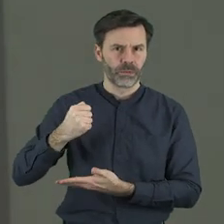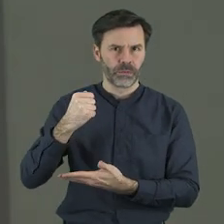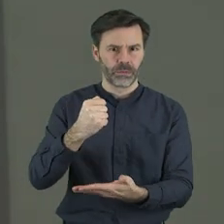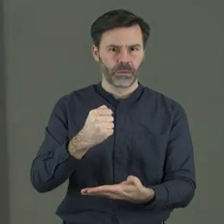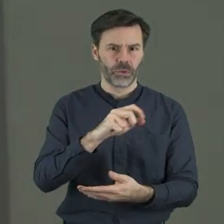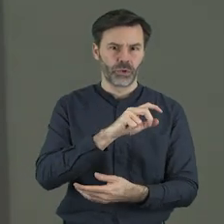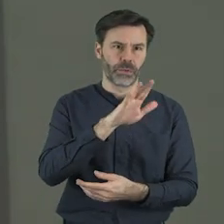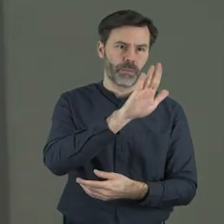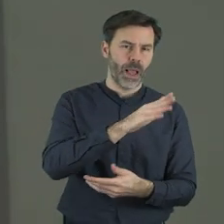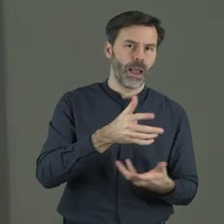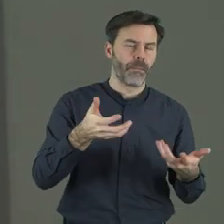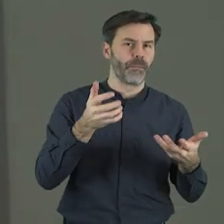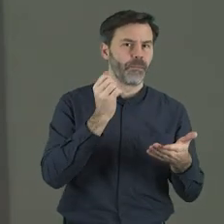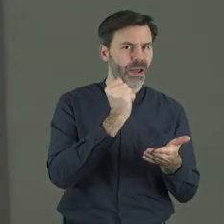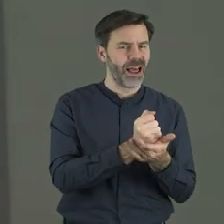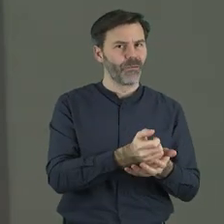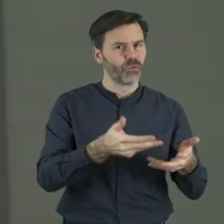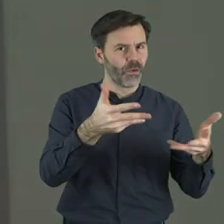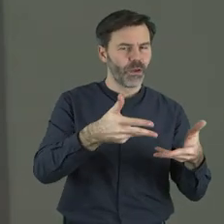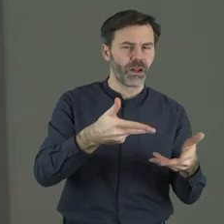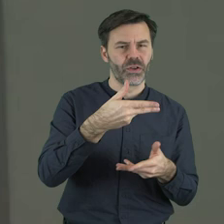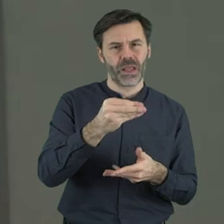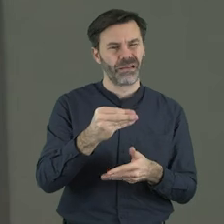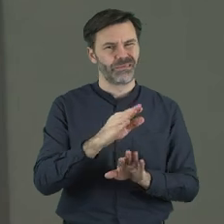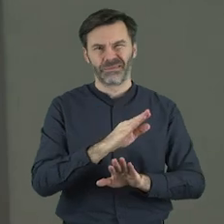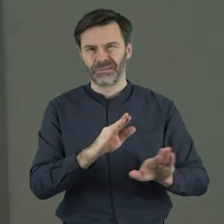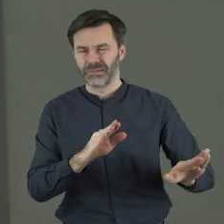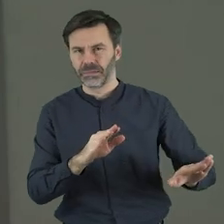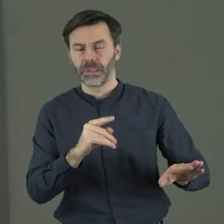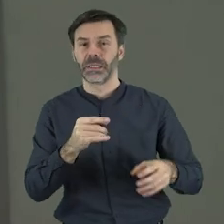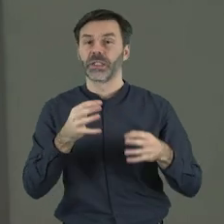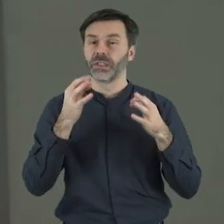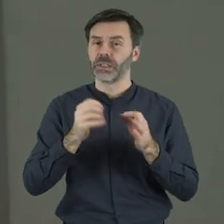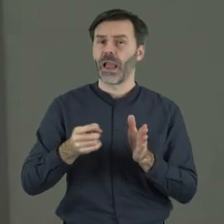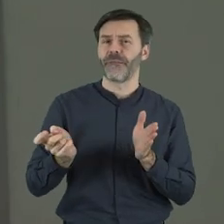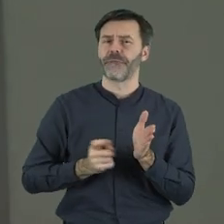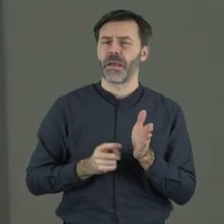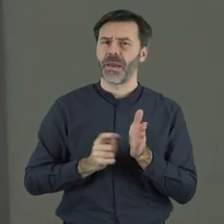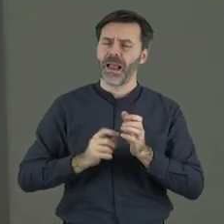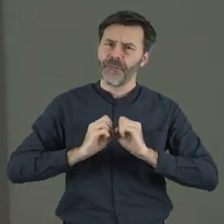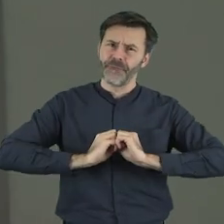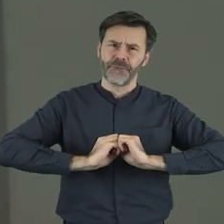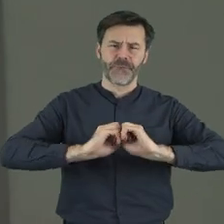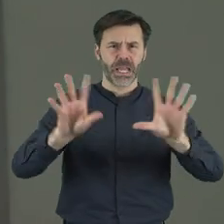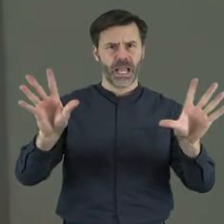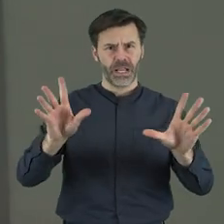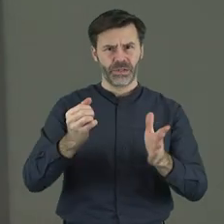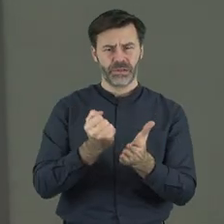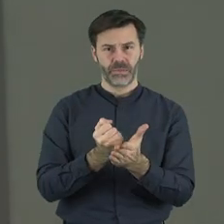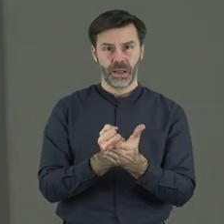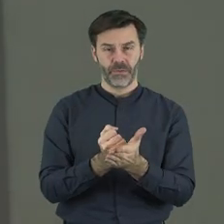chcemy i żądamy wyjaśnienia tej sprawy, bo tutaj jest taka atmosfera frywolności,